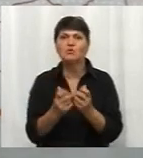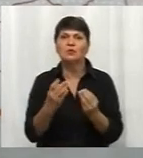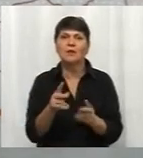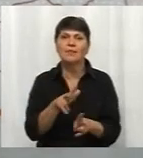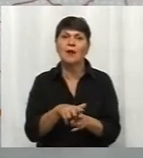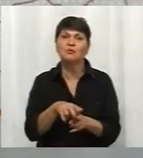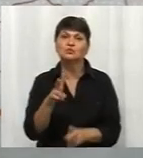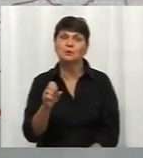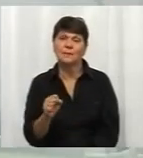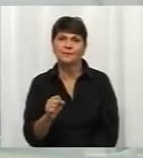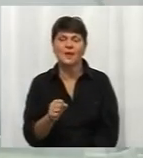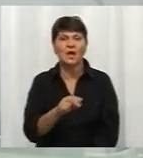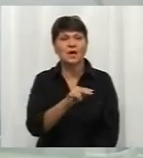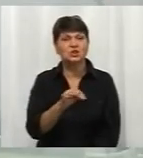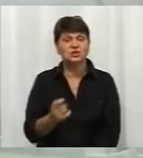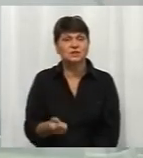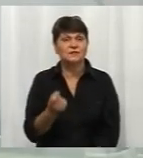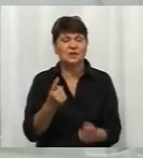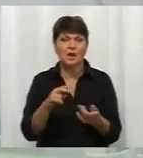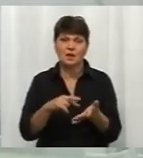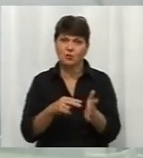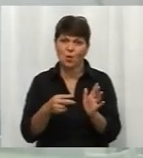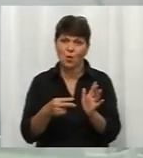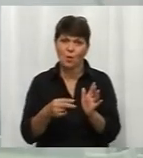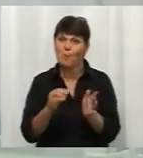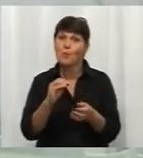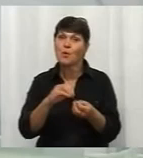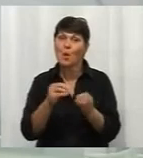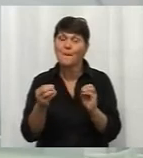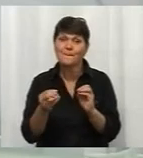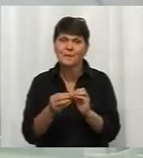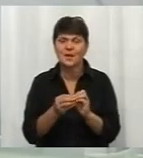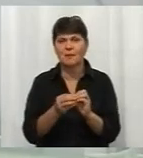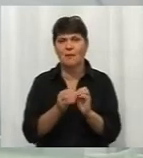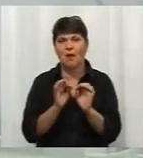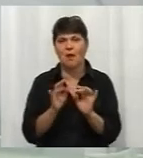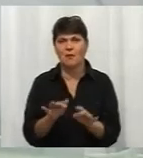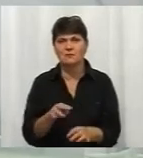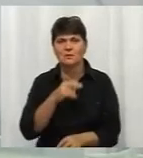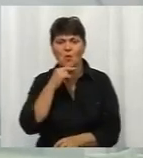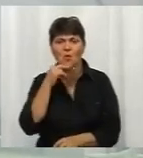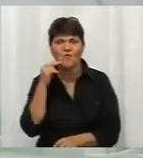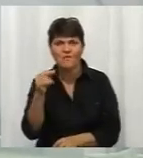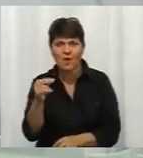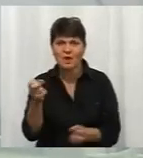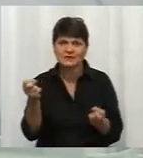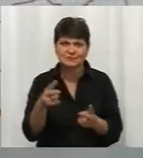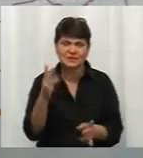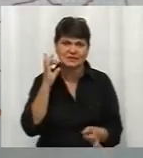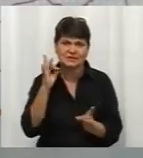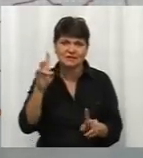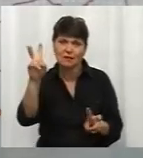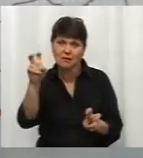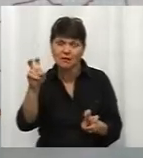підходити. Чи виникали проблеми в рамках акції «Увага! Спецсигнали»? Якщо так, то розкажіть, які саме. Ні, проблем у нас,